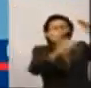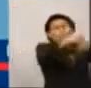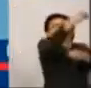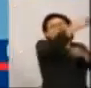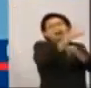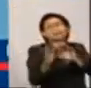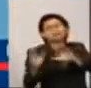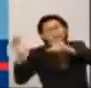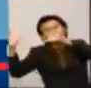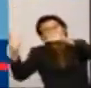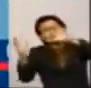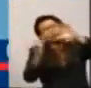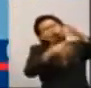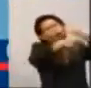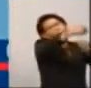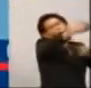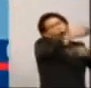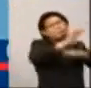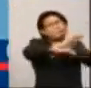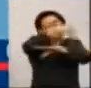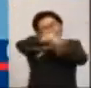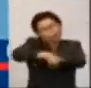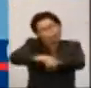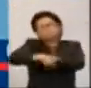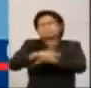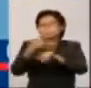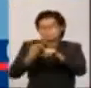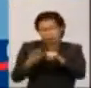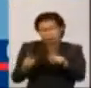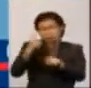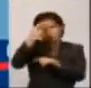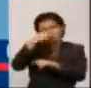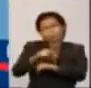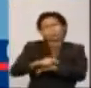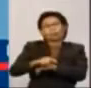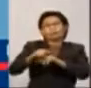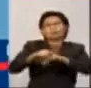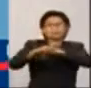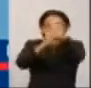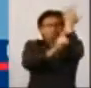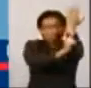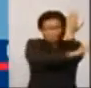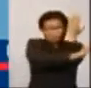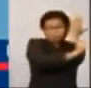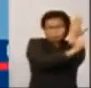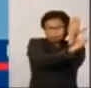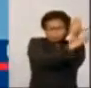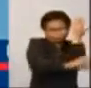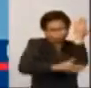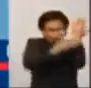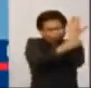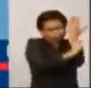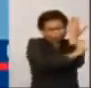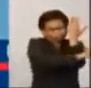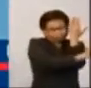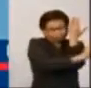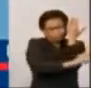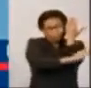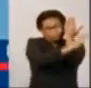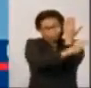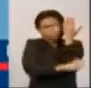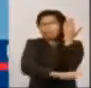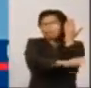arah kawasan perairan menjelang pada lewat malam. Bagaimanapun, untuk bahagian pantai timur semenanjung, kawasan pesisir